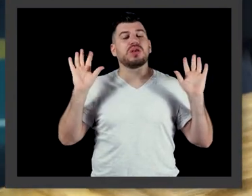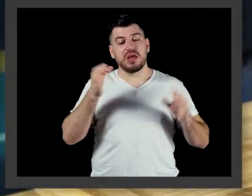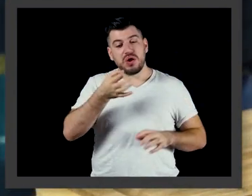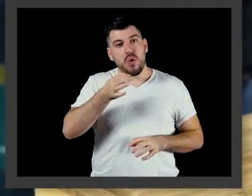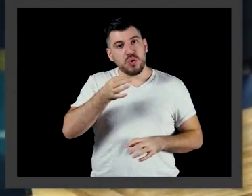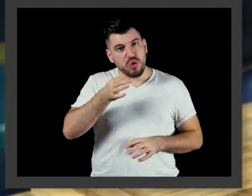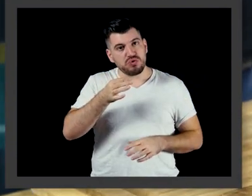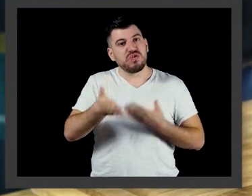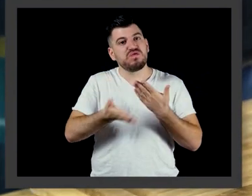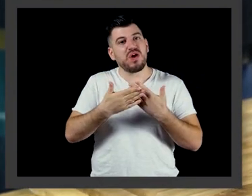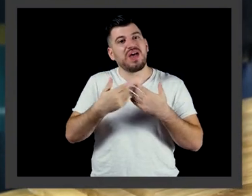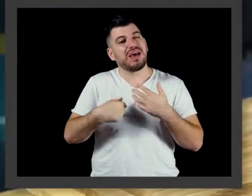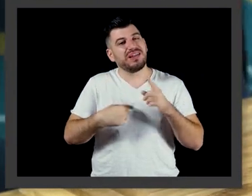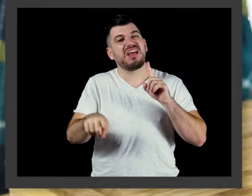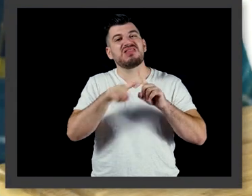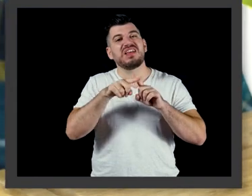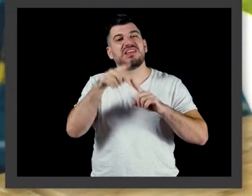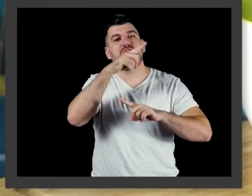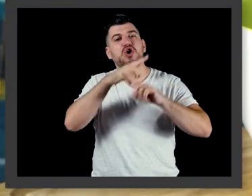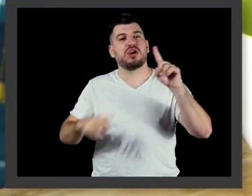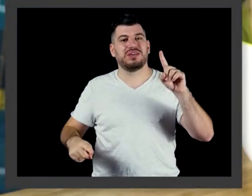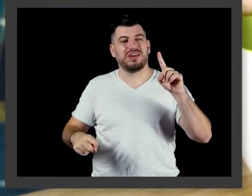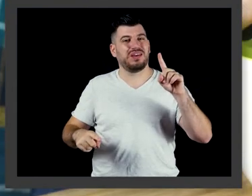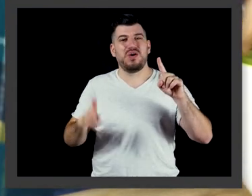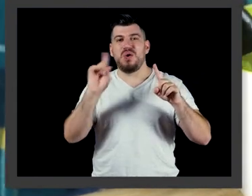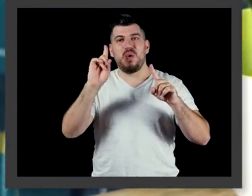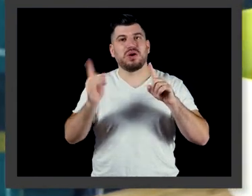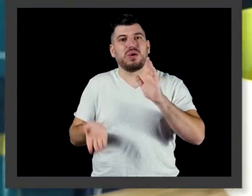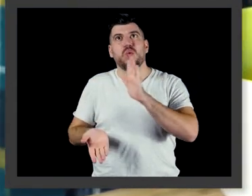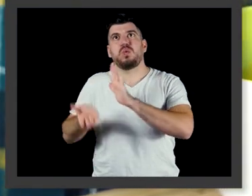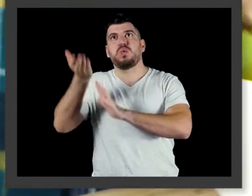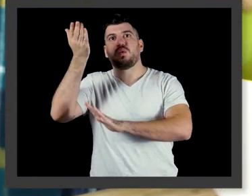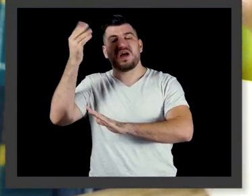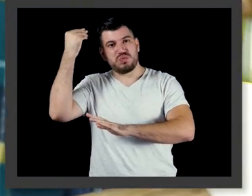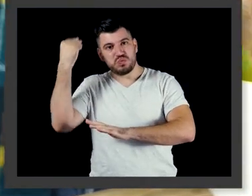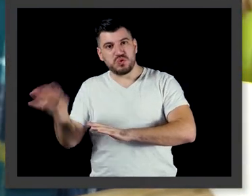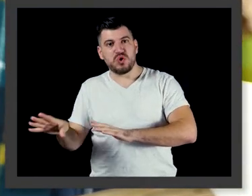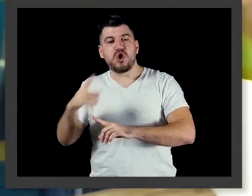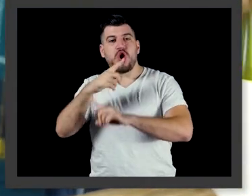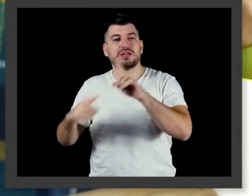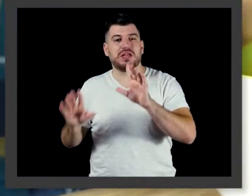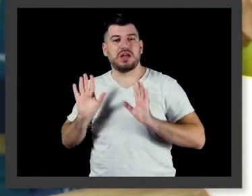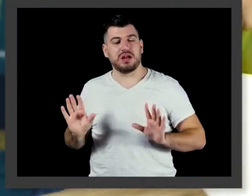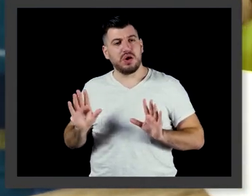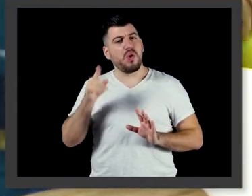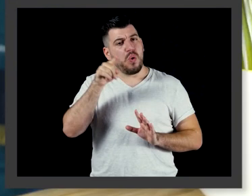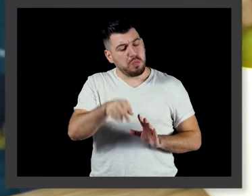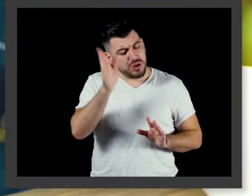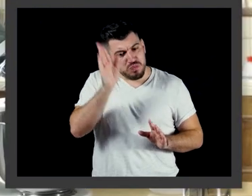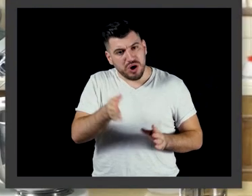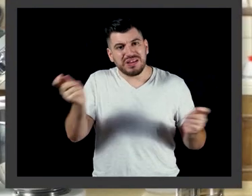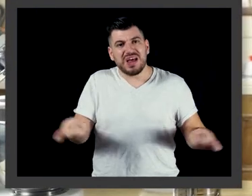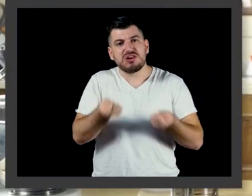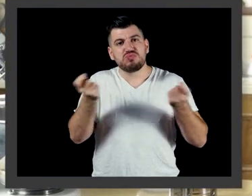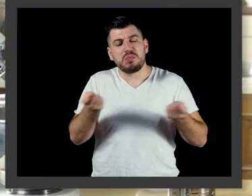χοληστερίνη, οπότε δεν ανεβάζει την κακή χοληστερίνη. Ανεβάζει την καλή χοληστερίνη, οπότε ρίχνει την κακή χοληστερίνη. Άρα δεν υπάρχει κανένα μα κανένα